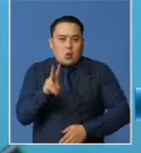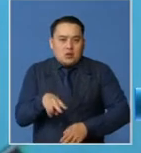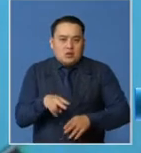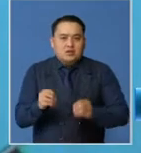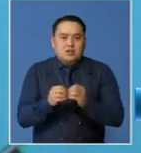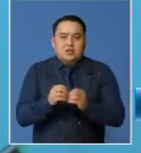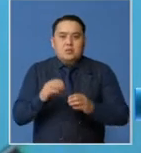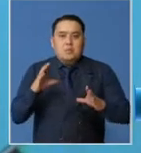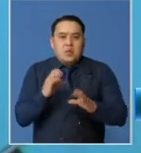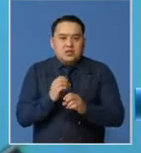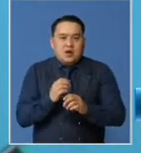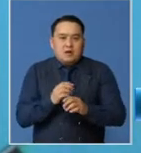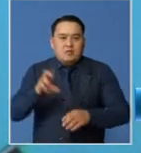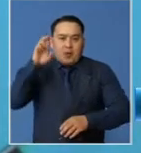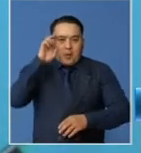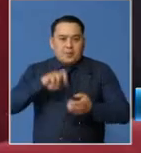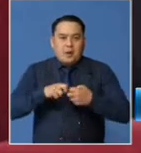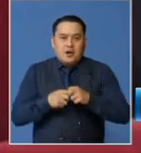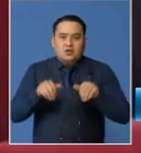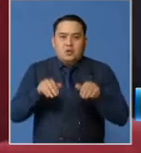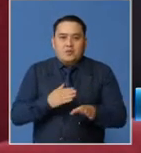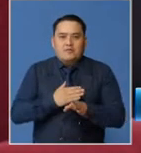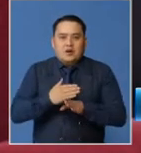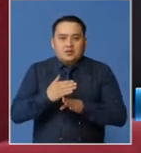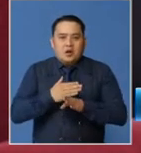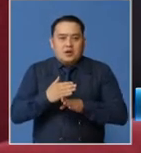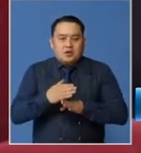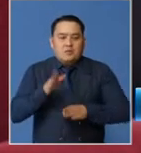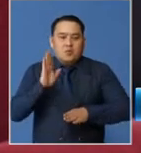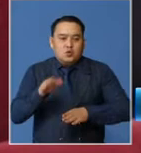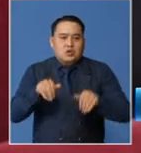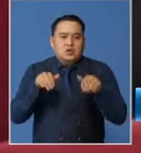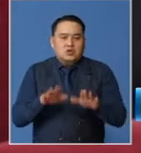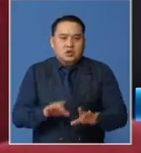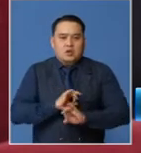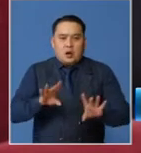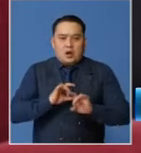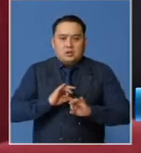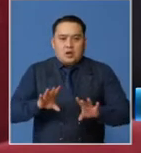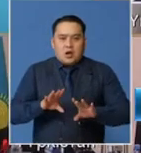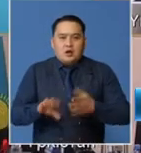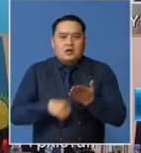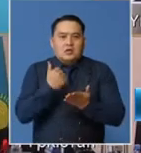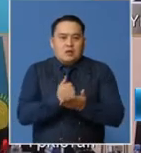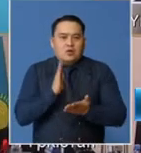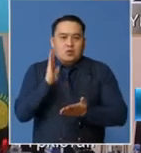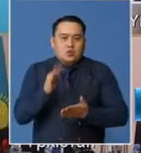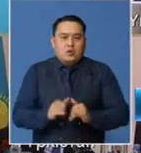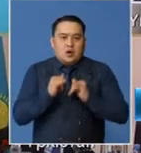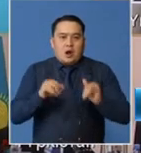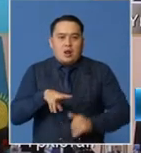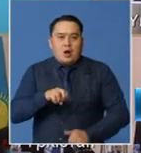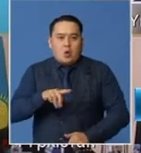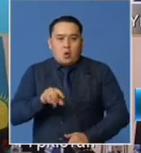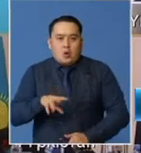десятки раз меньше, чем в передовых странах. Проблемы решаемы. Возьмем на карандаш, сказал Оскар Мамин. В приоритете будут развитие